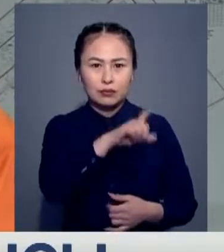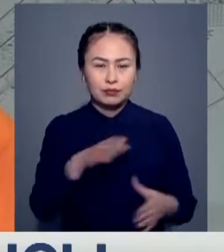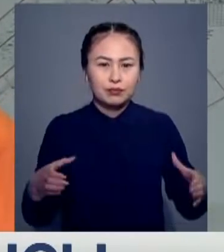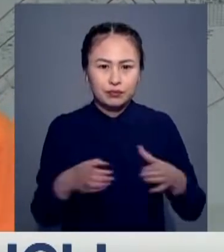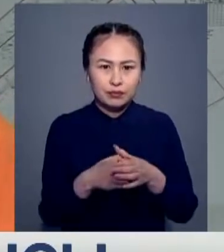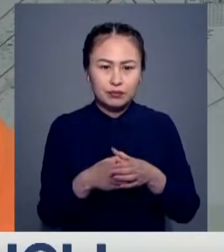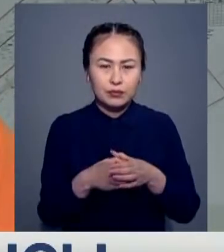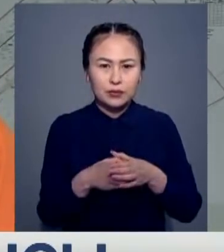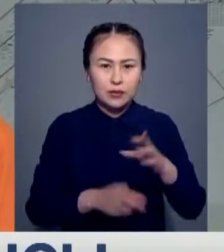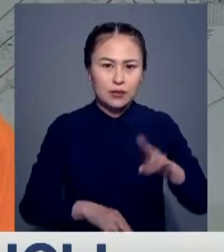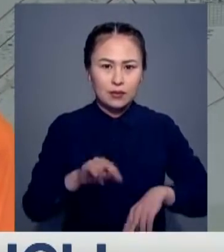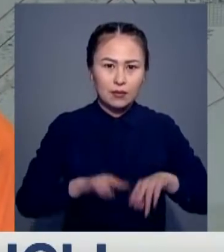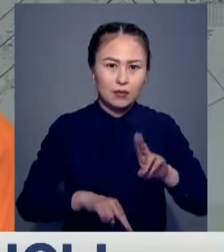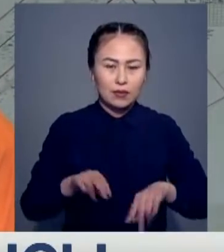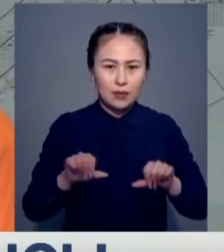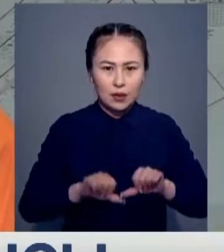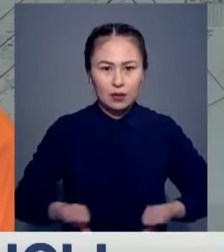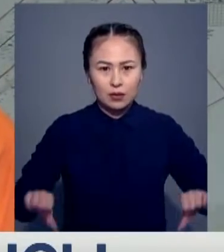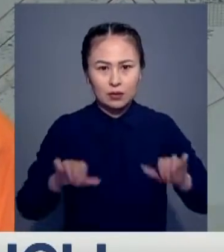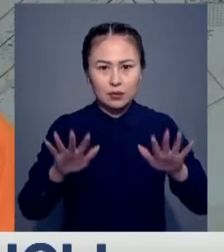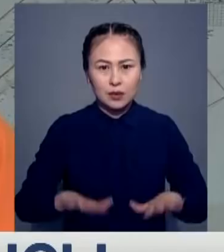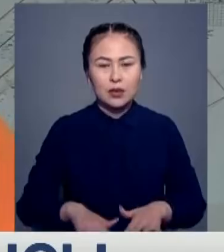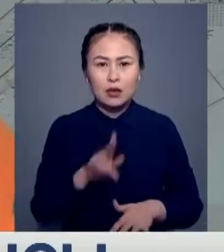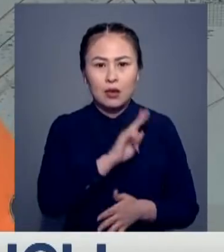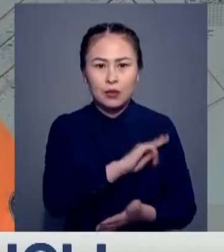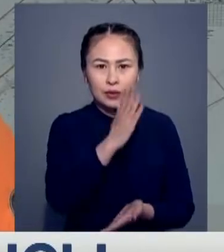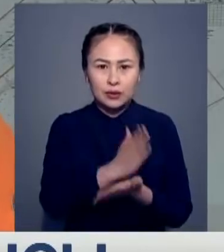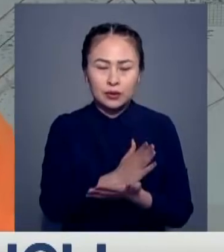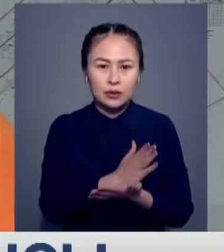мына құрылыс аймағында жұмыс жасап жатыр.